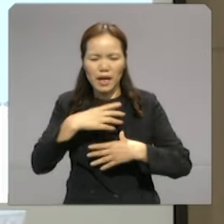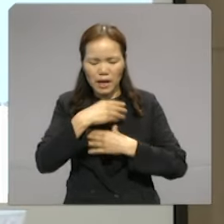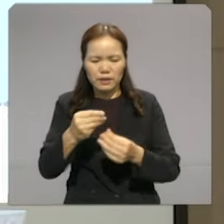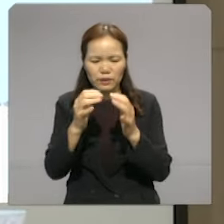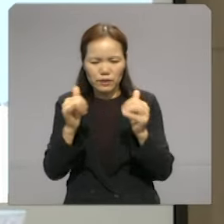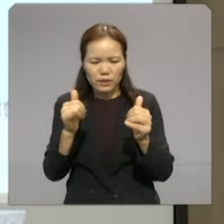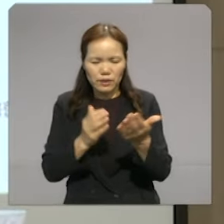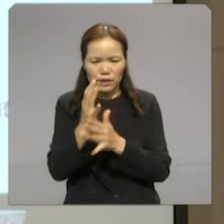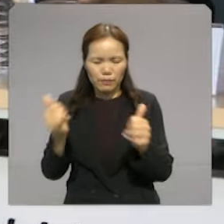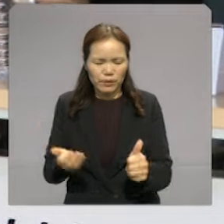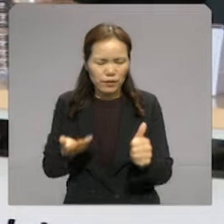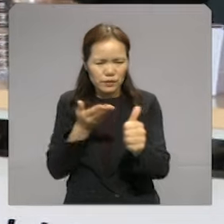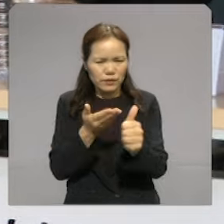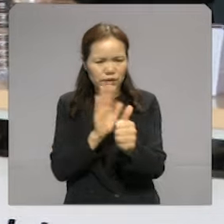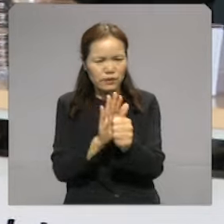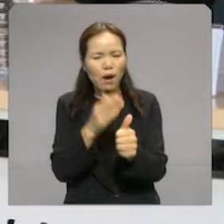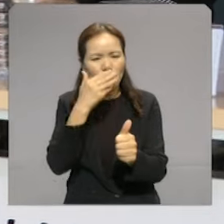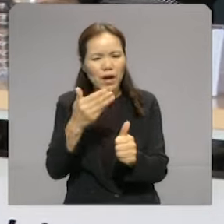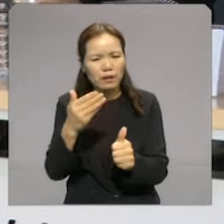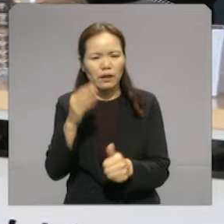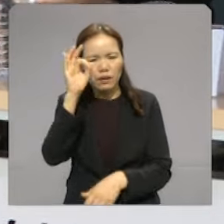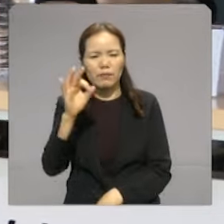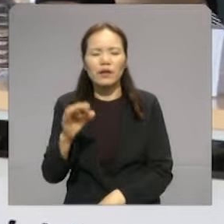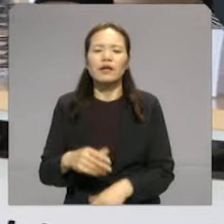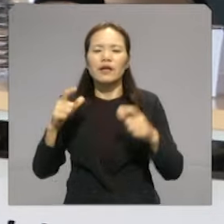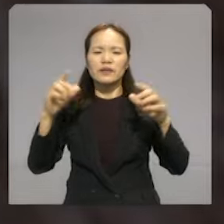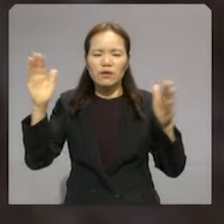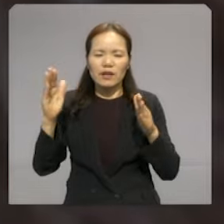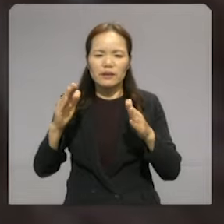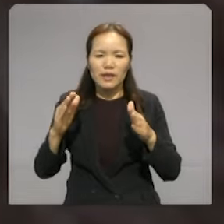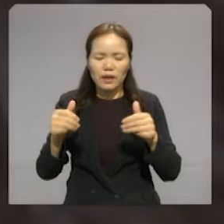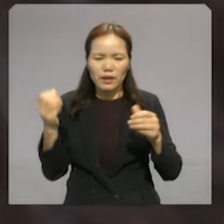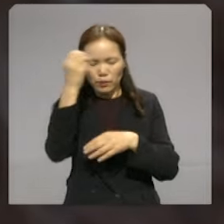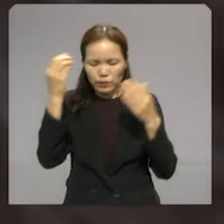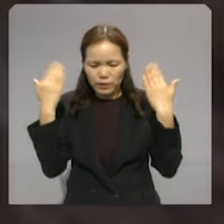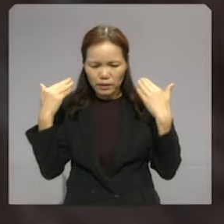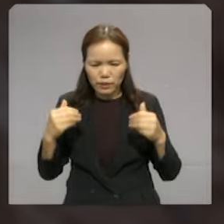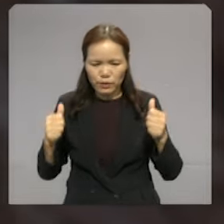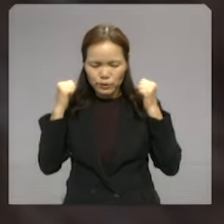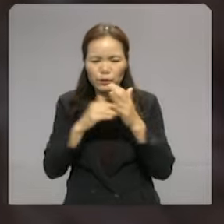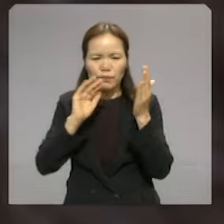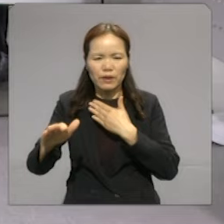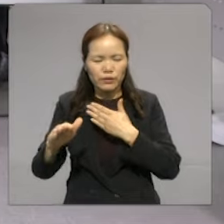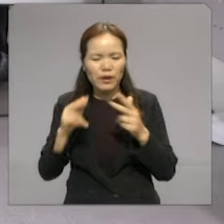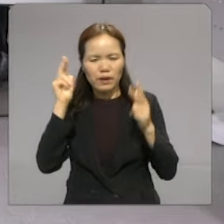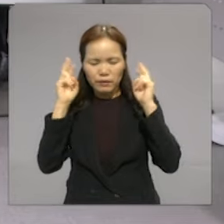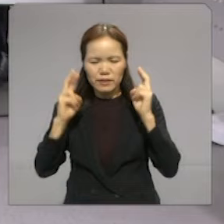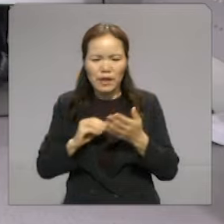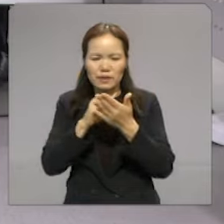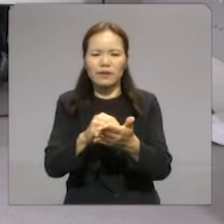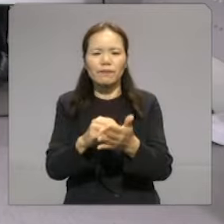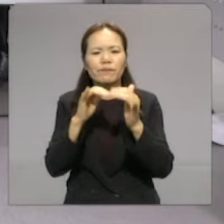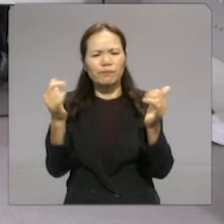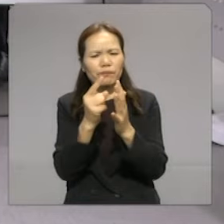가능할 것으로 내다봤습니다. 지역 인재가 마이스터고 졸업 후 바로 지역 기업에 취업하도록 지원해 인력 유출을